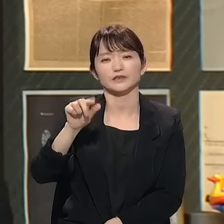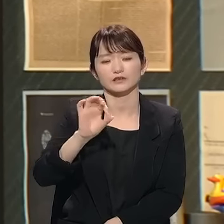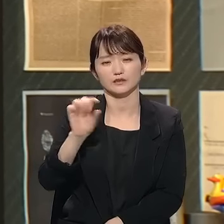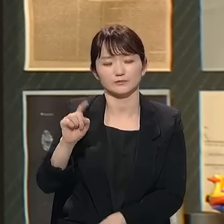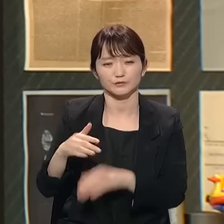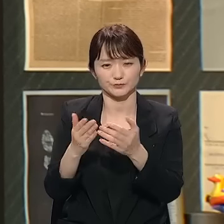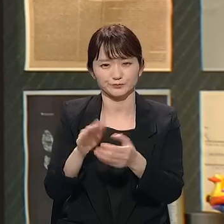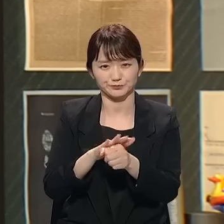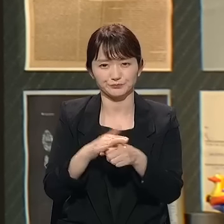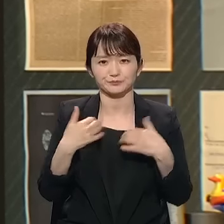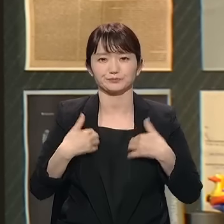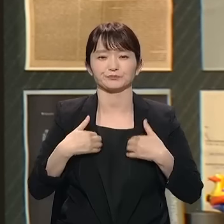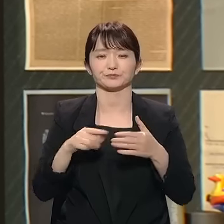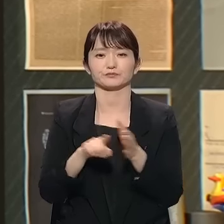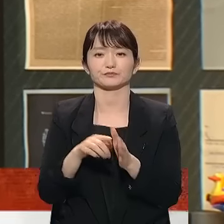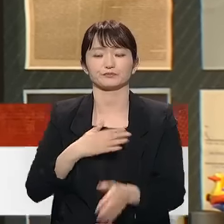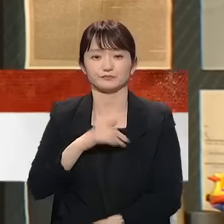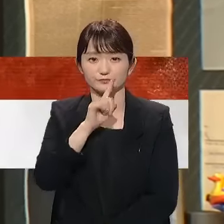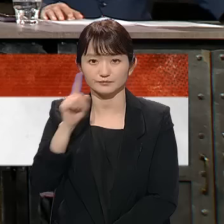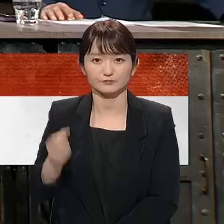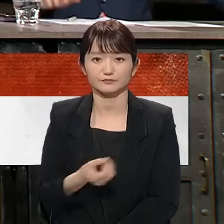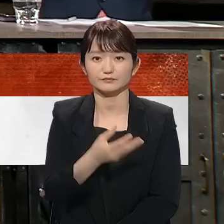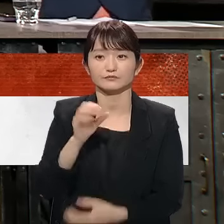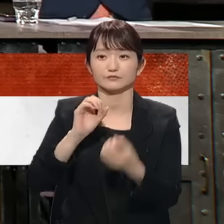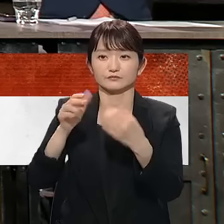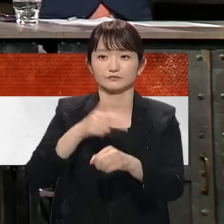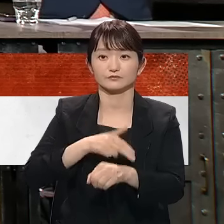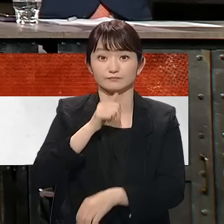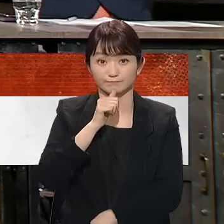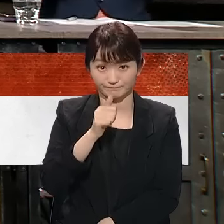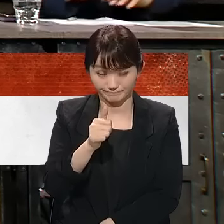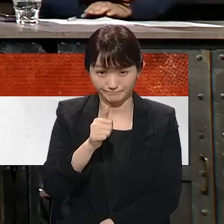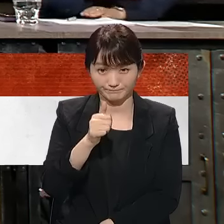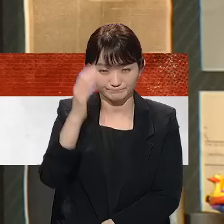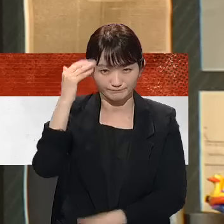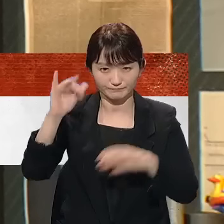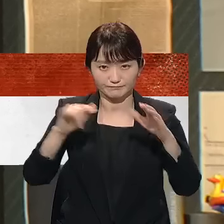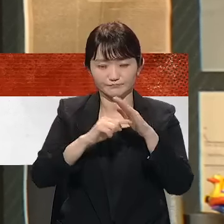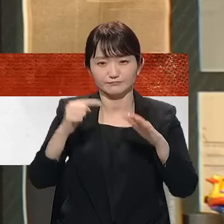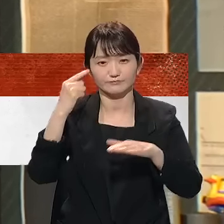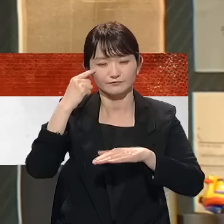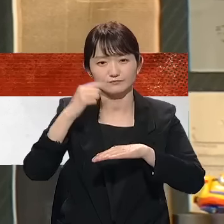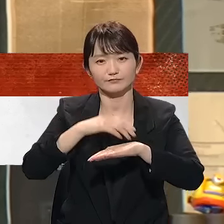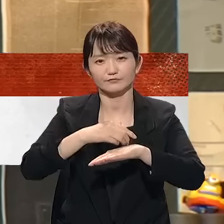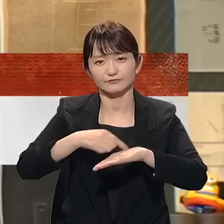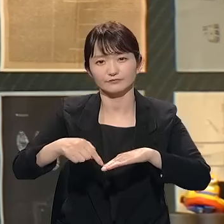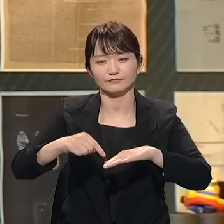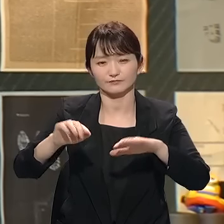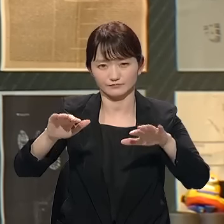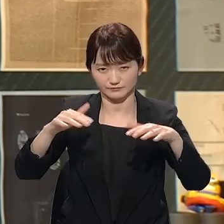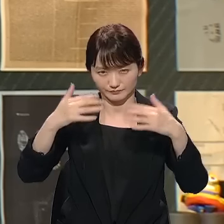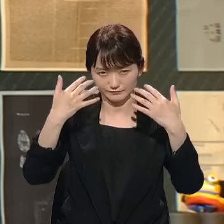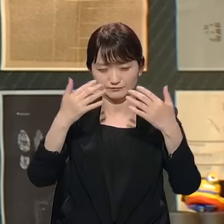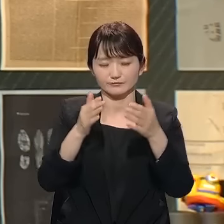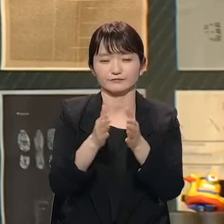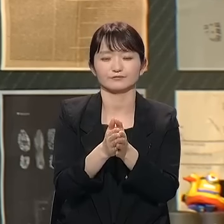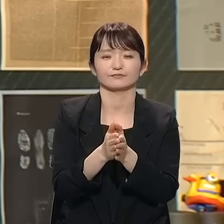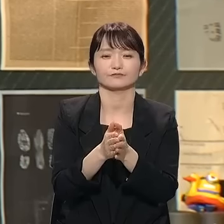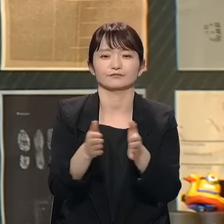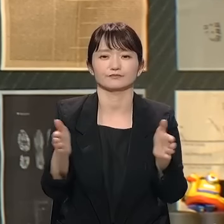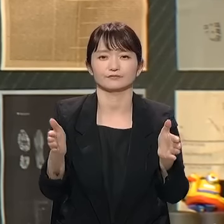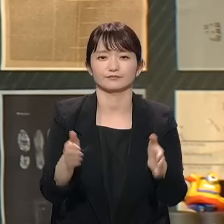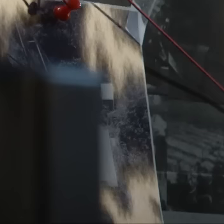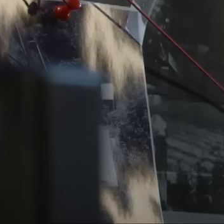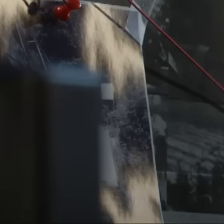사랑합니다. 자, 재미는 물론 의리로 함께하는 아세사바 뉴스에이 750. 예, 대한민국과 전 세계 동포 가족 여러분의 시선을 모아서